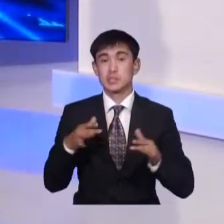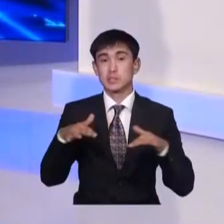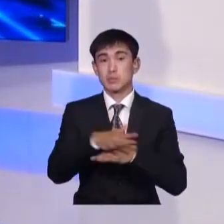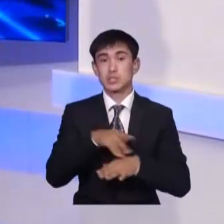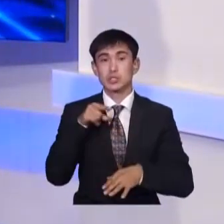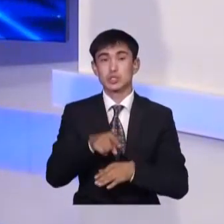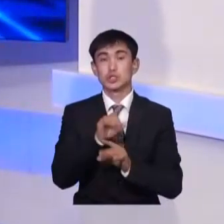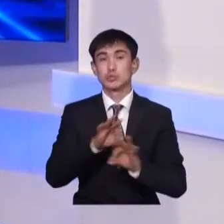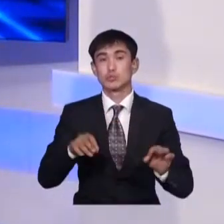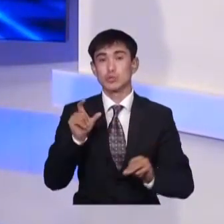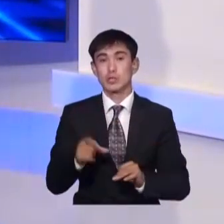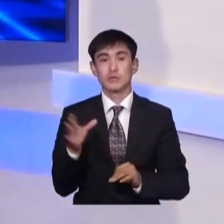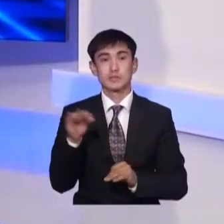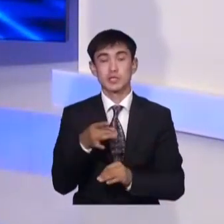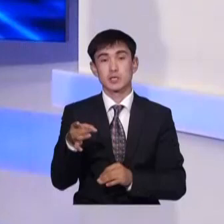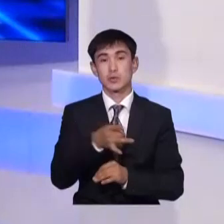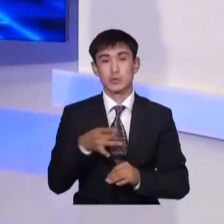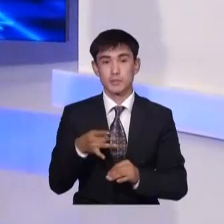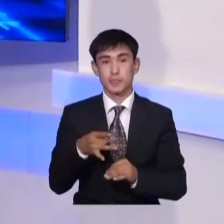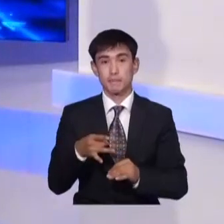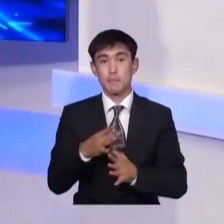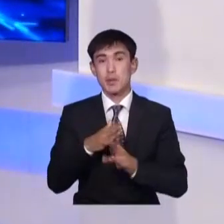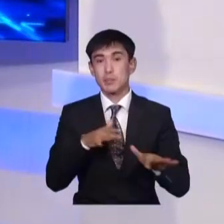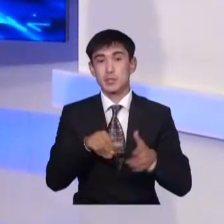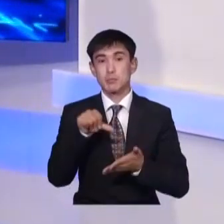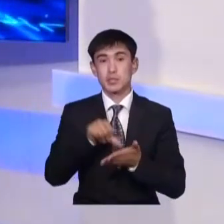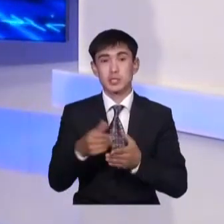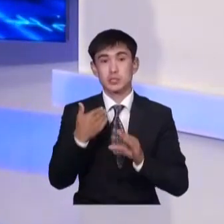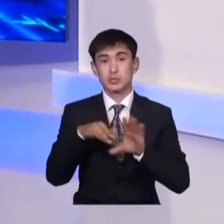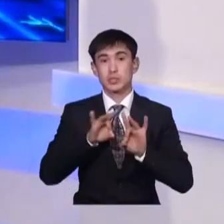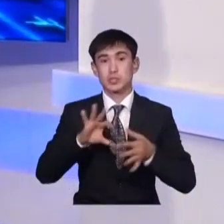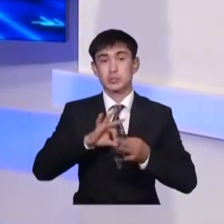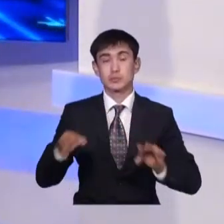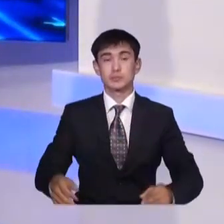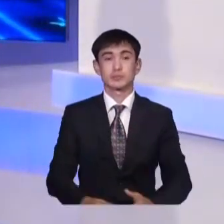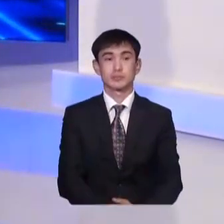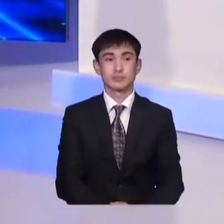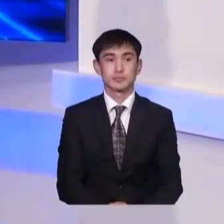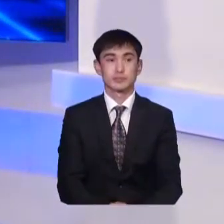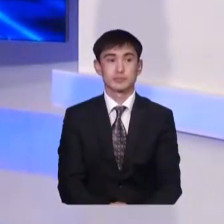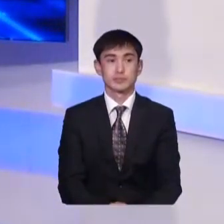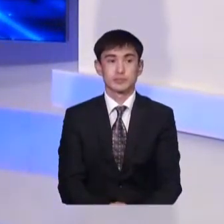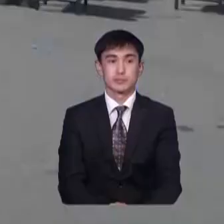празднике собрались тысячи музыкантов со всего региона. На мероприятии побывала и наша съемочная группа.